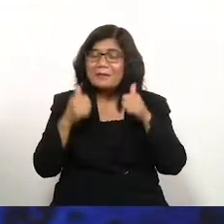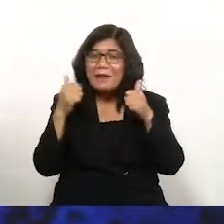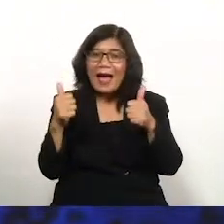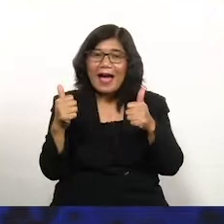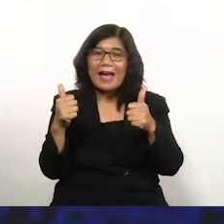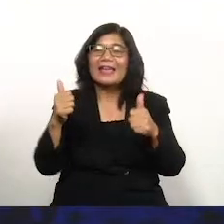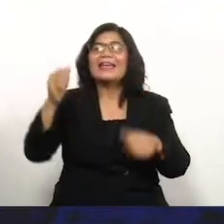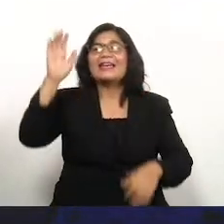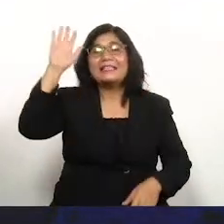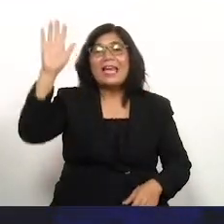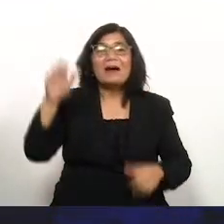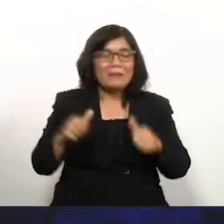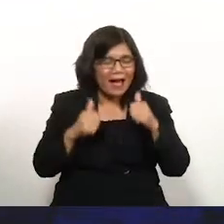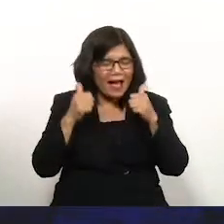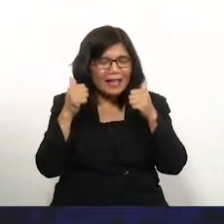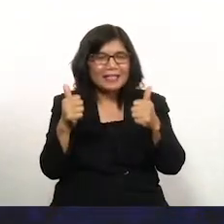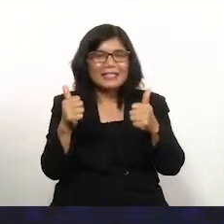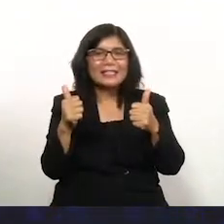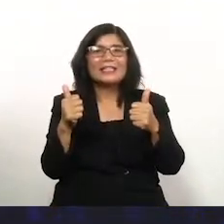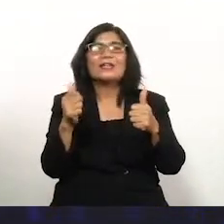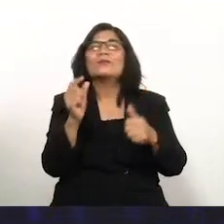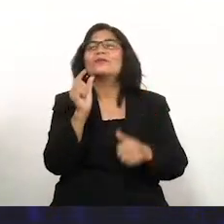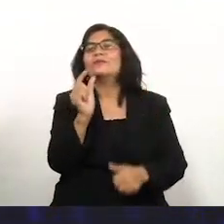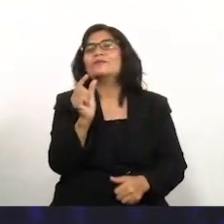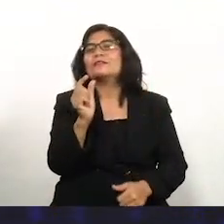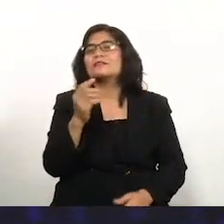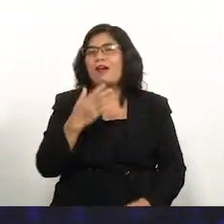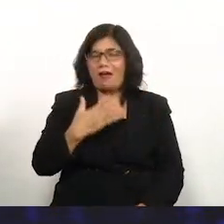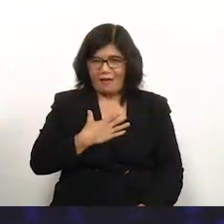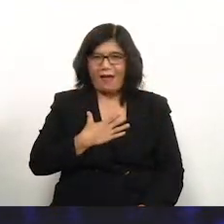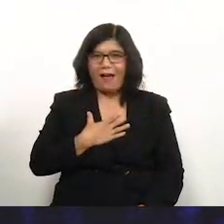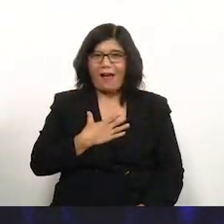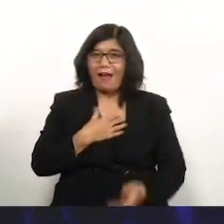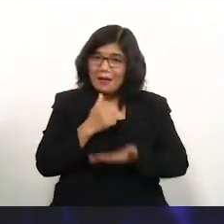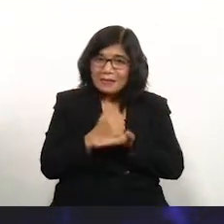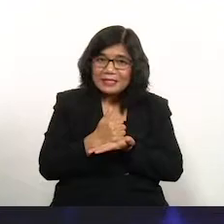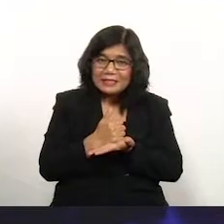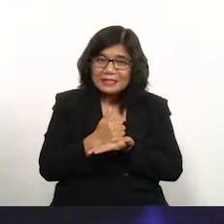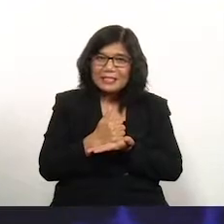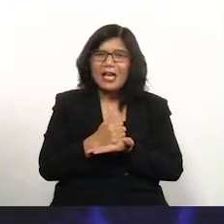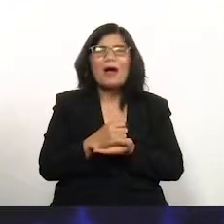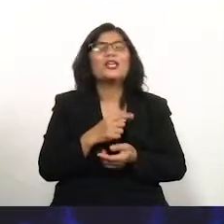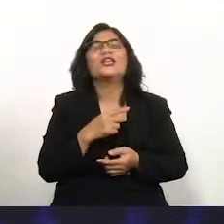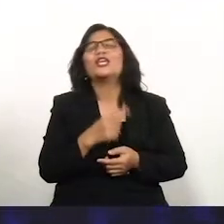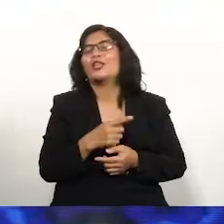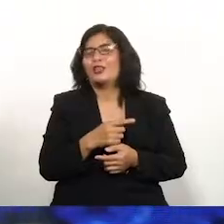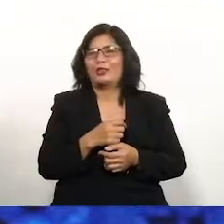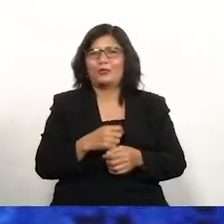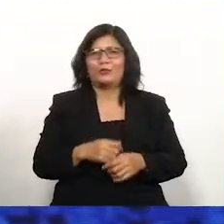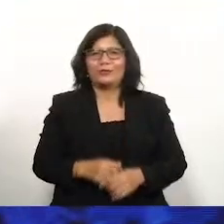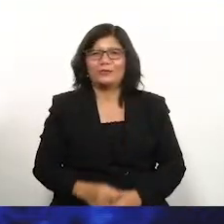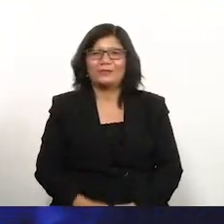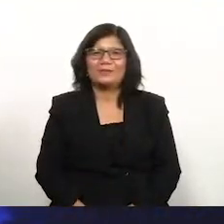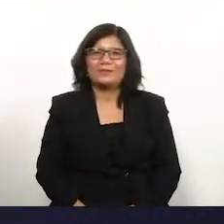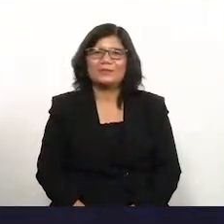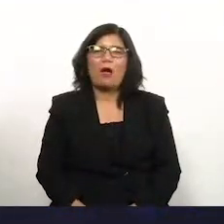Allah baik dia baik buat saya Amin itu bro